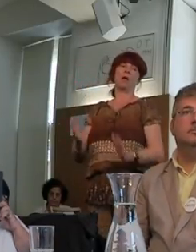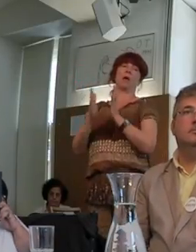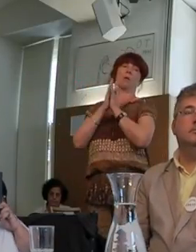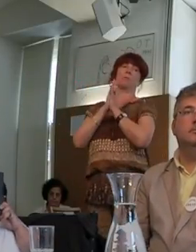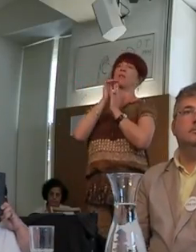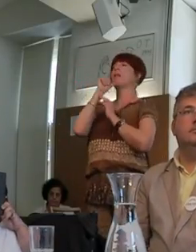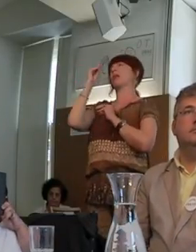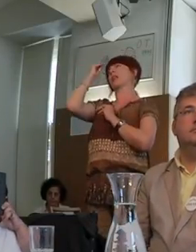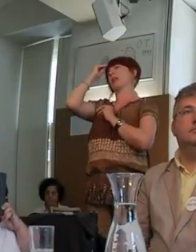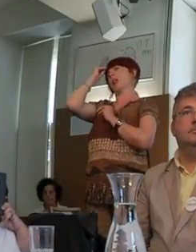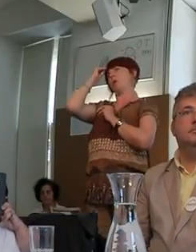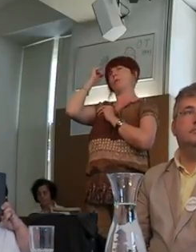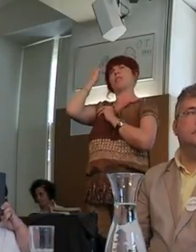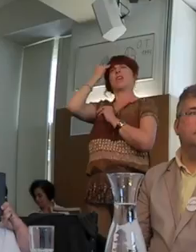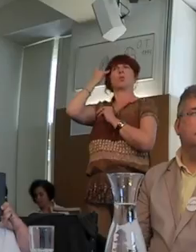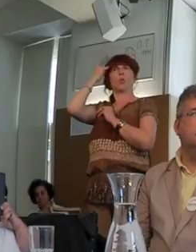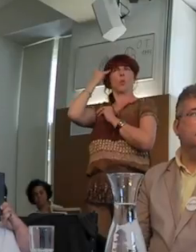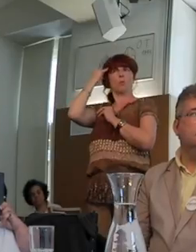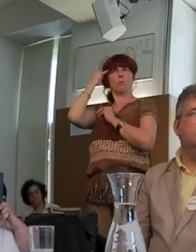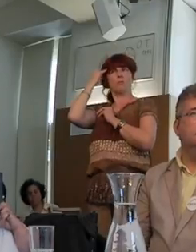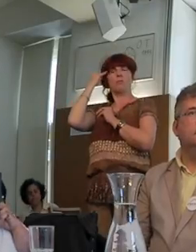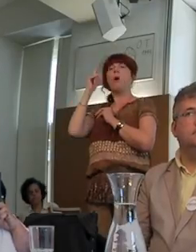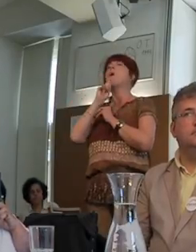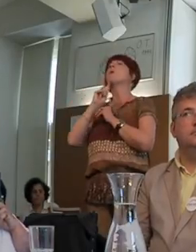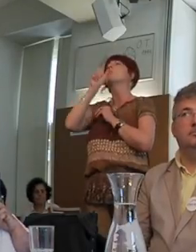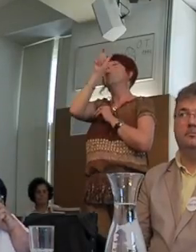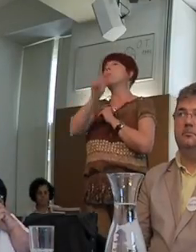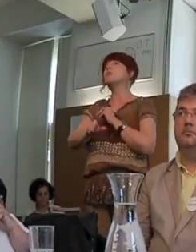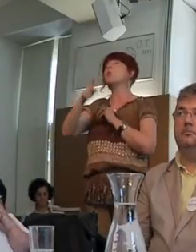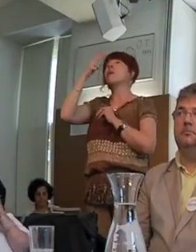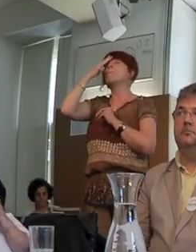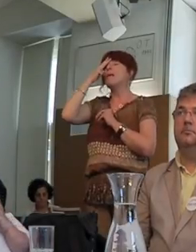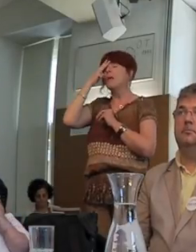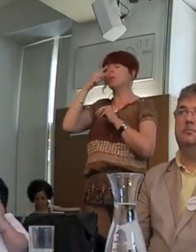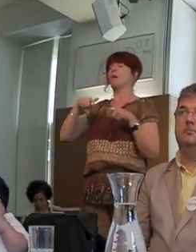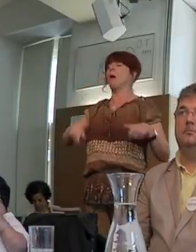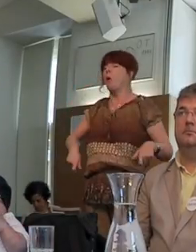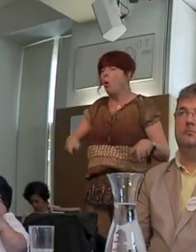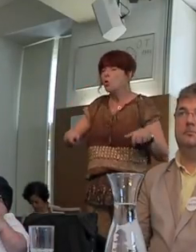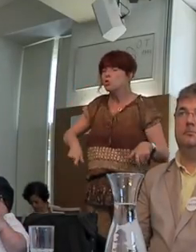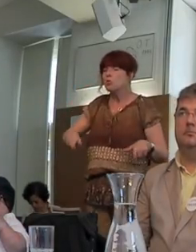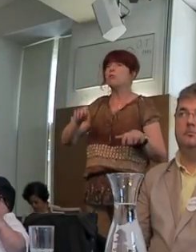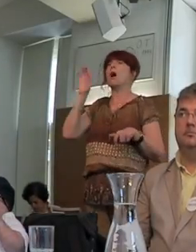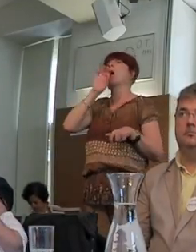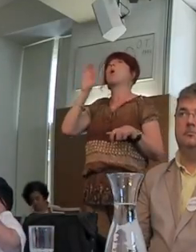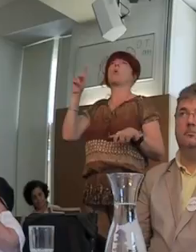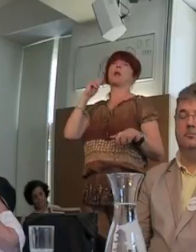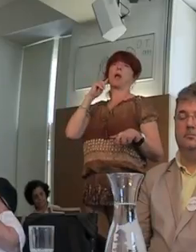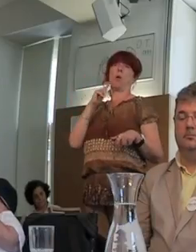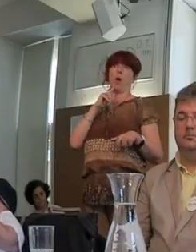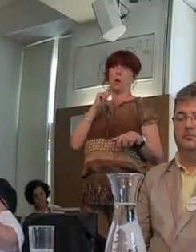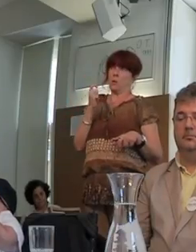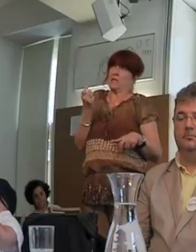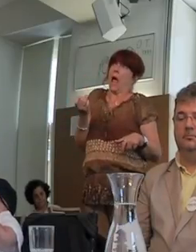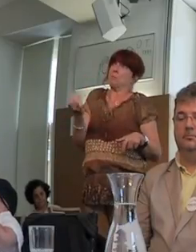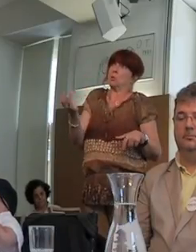in Ihr Glauben, dass es nur blinde Menschen, Rollstuhlfahrer und vielleicht noch den einen oder anderen gehörlosen